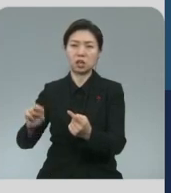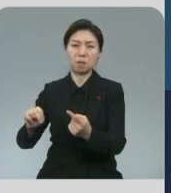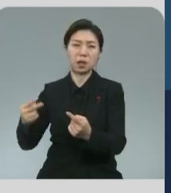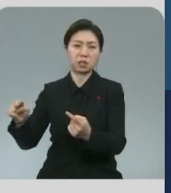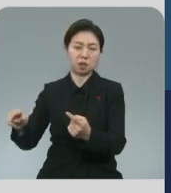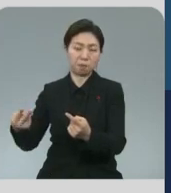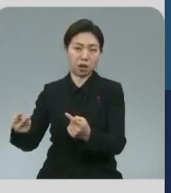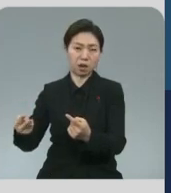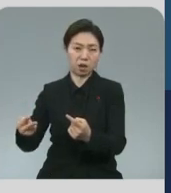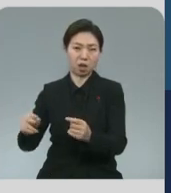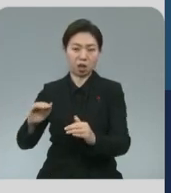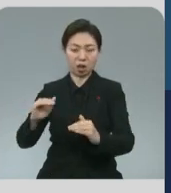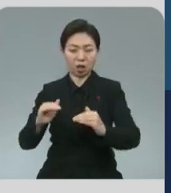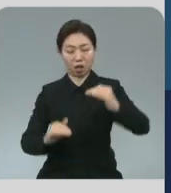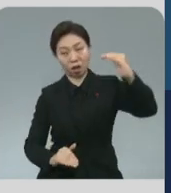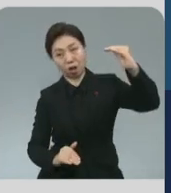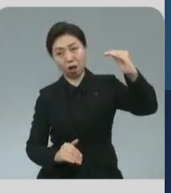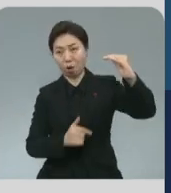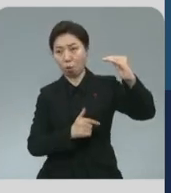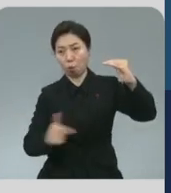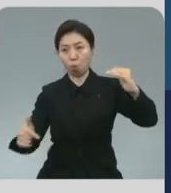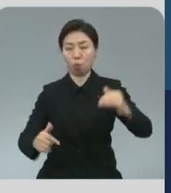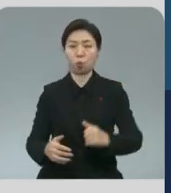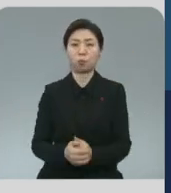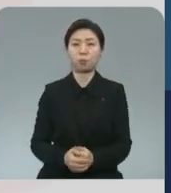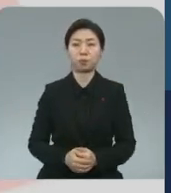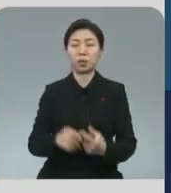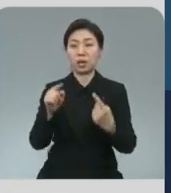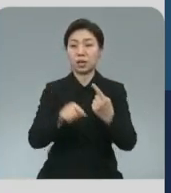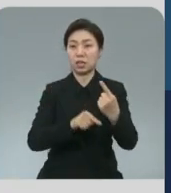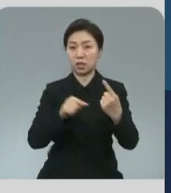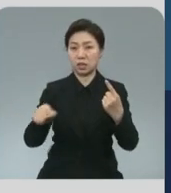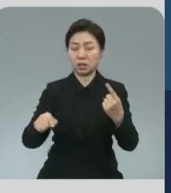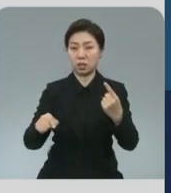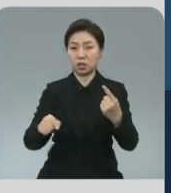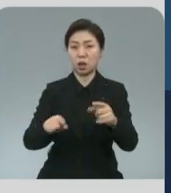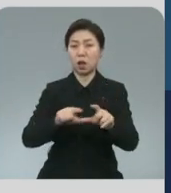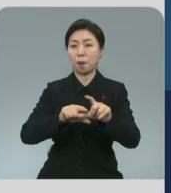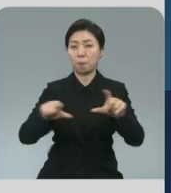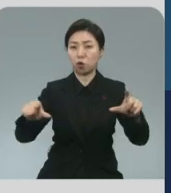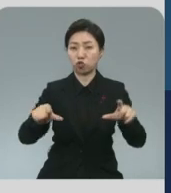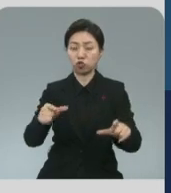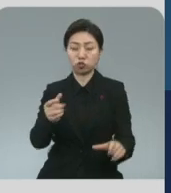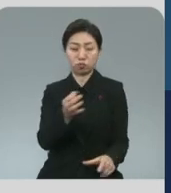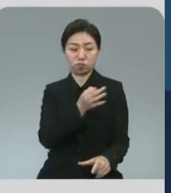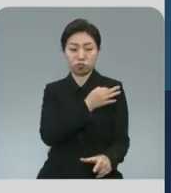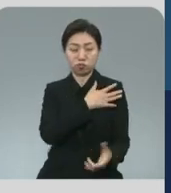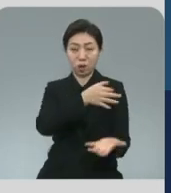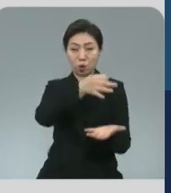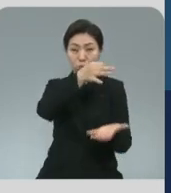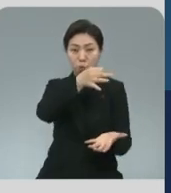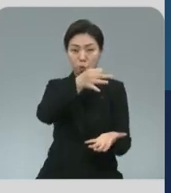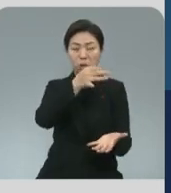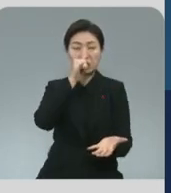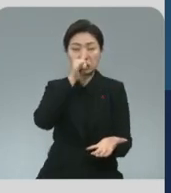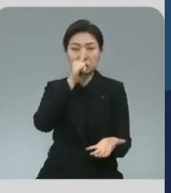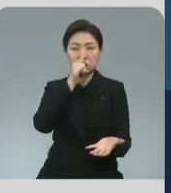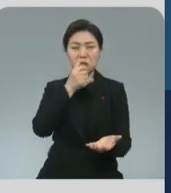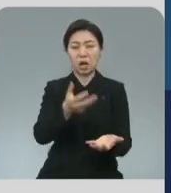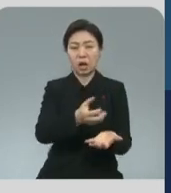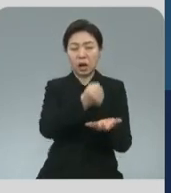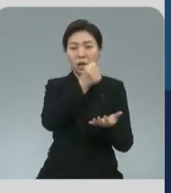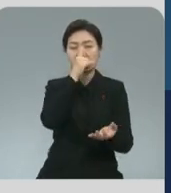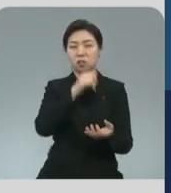Отчет свидетельствует о том, что, несмотря на высокий уровень экономики, в Республике Корея не построена эффективная система